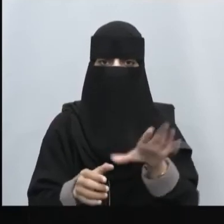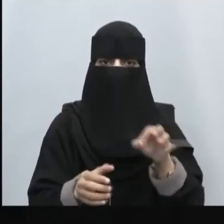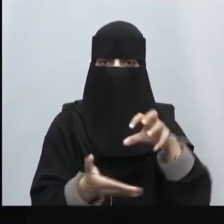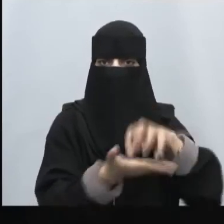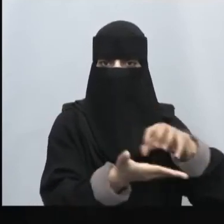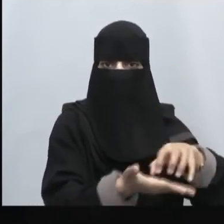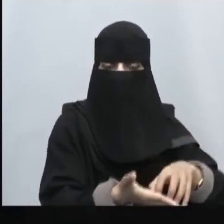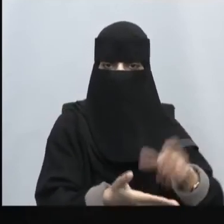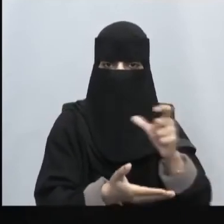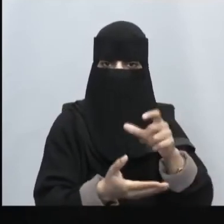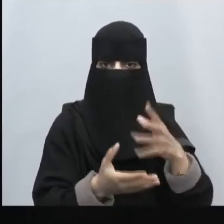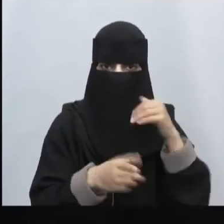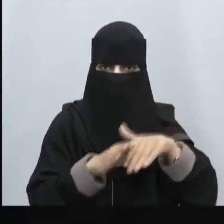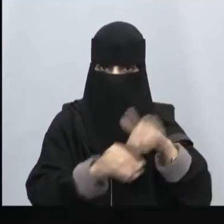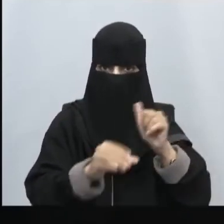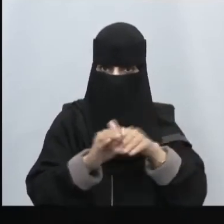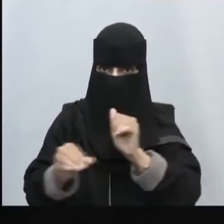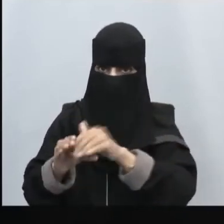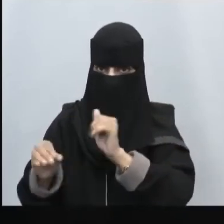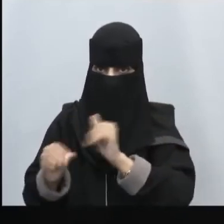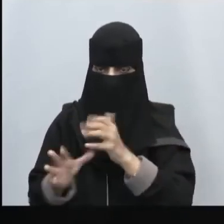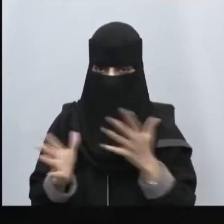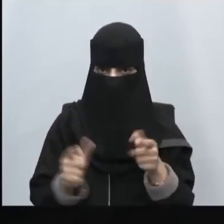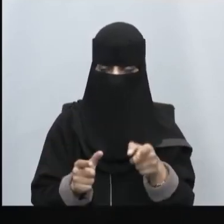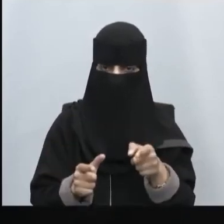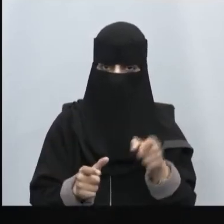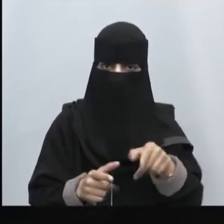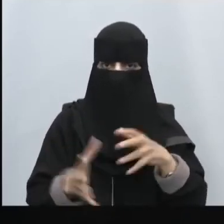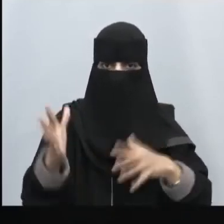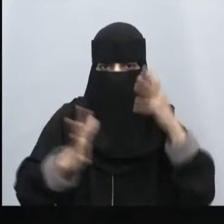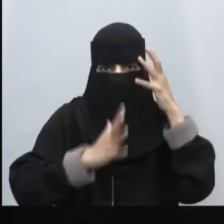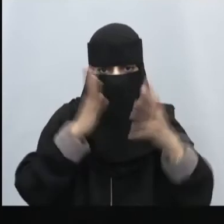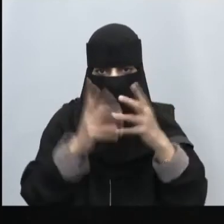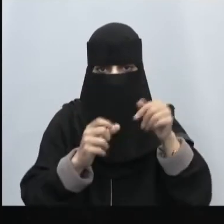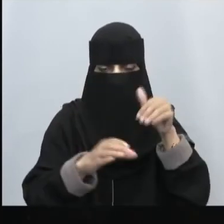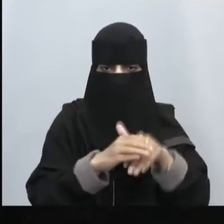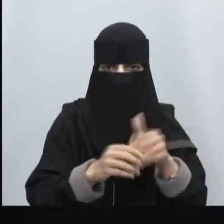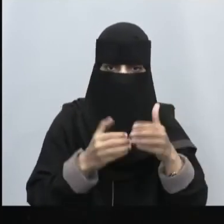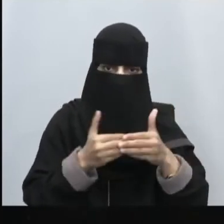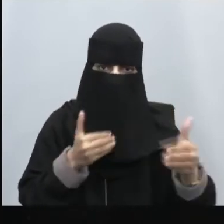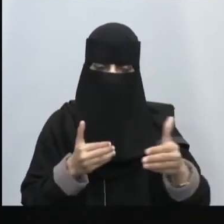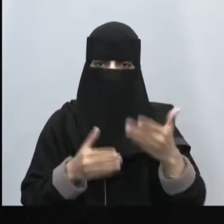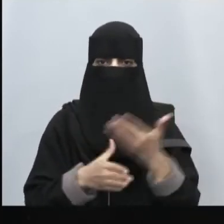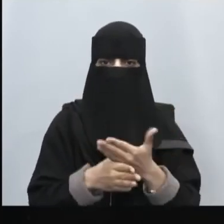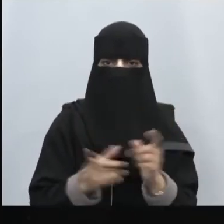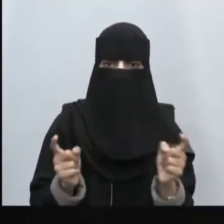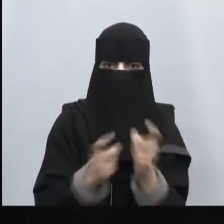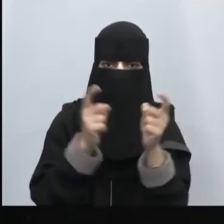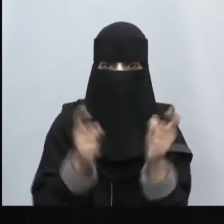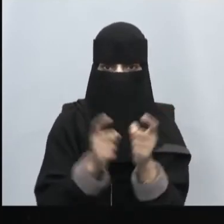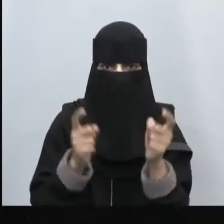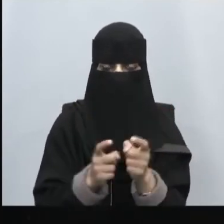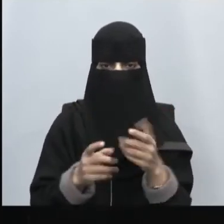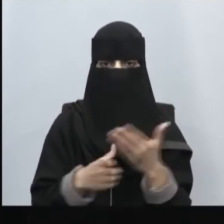الدويلات المسلمه التي انفصلت عن الدوله العباسيه هي دويلات متناحره ومتنازعه فيما بينها